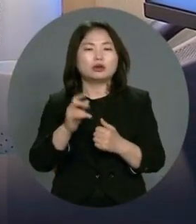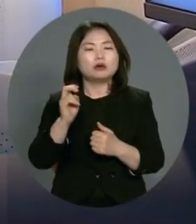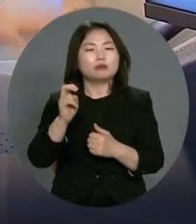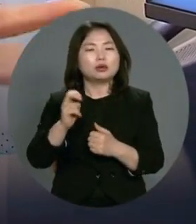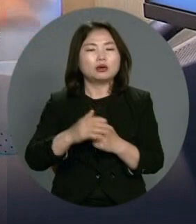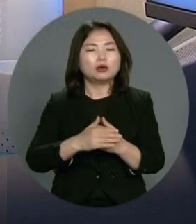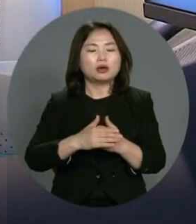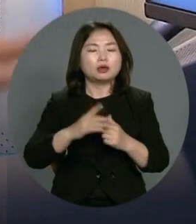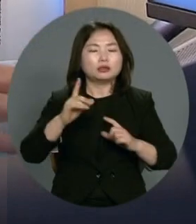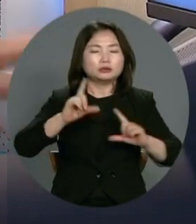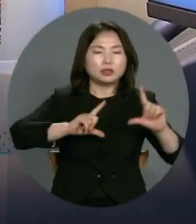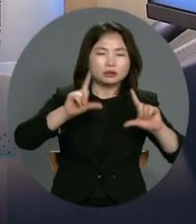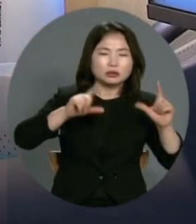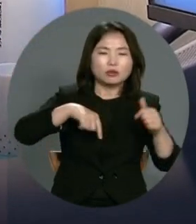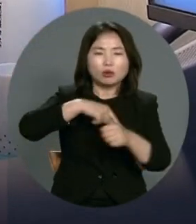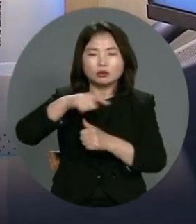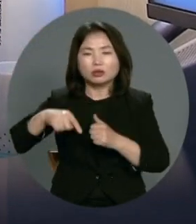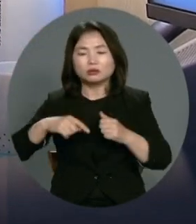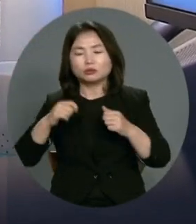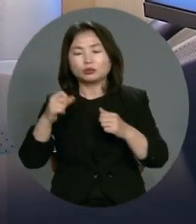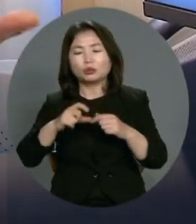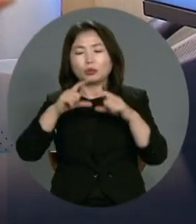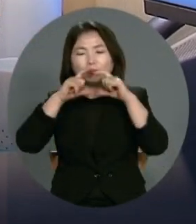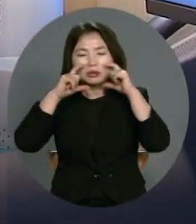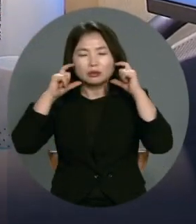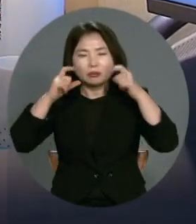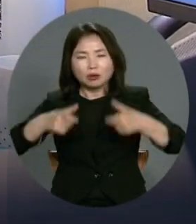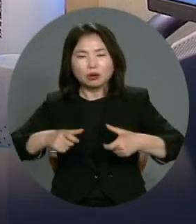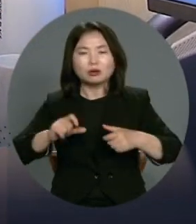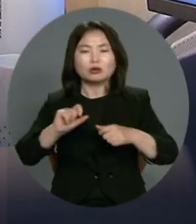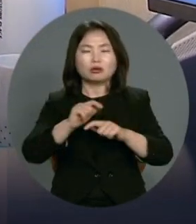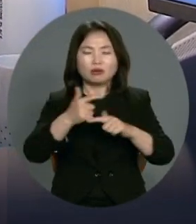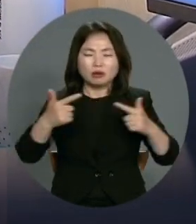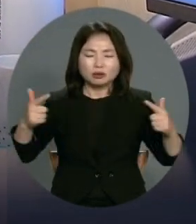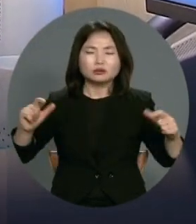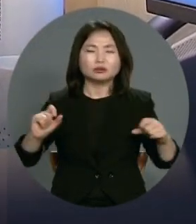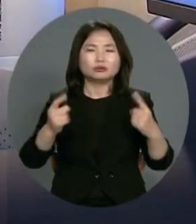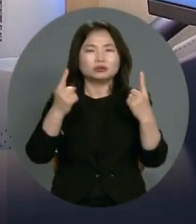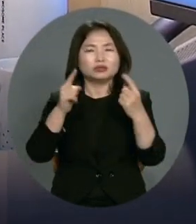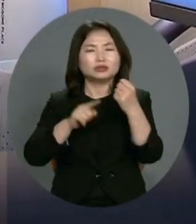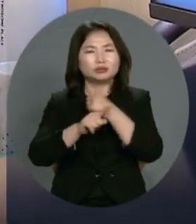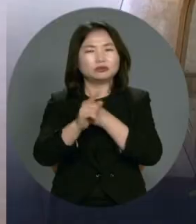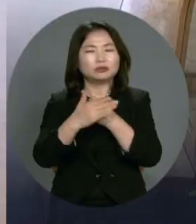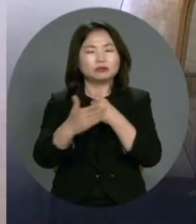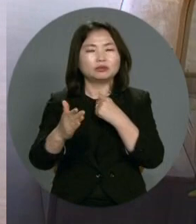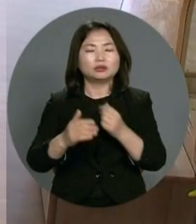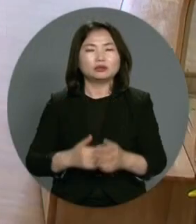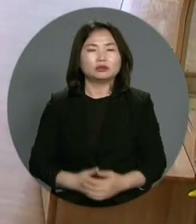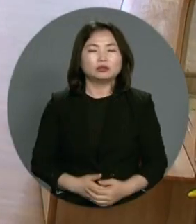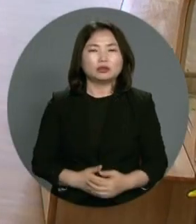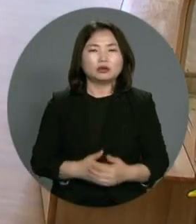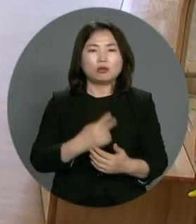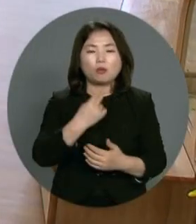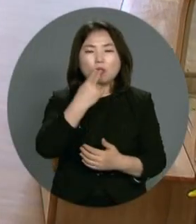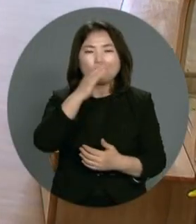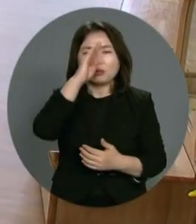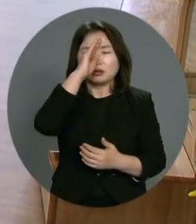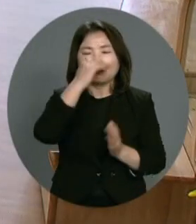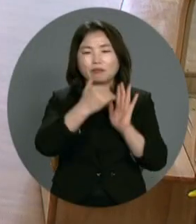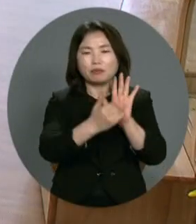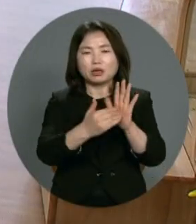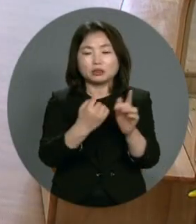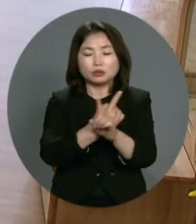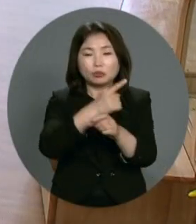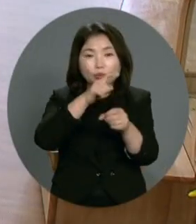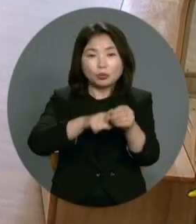같아서 날씨, 환경, 뭐 그다음에 마스크 벗은 거 여러 가지가 겹쳐진 게 아닌 것 같습니다. 호흡기 질환 예방과